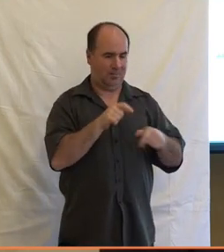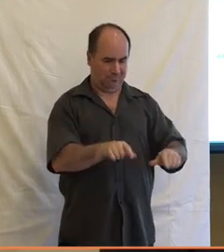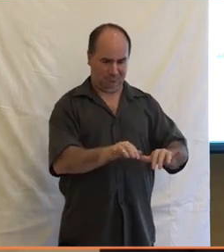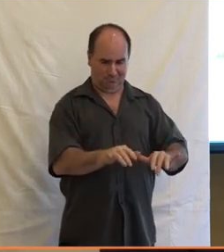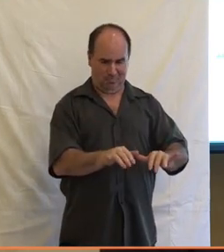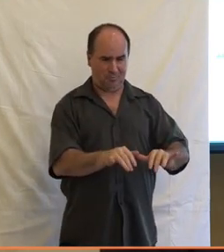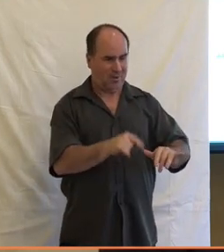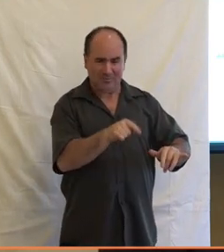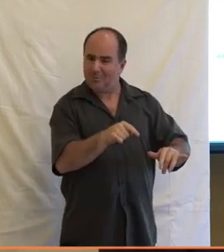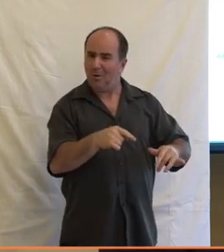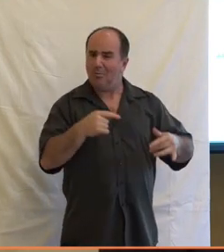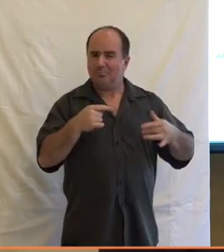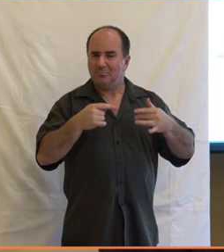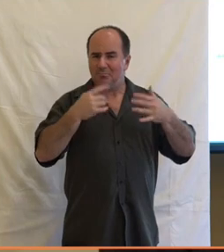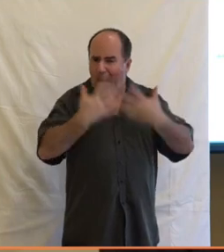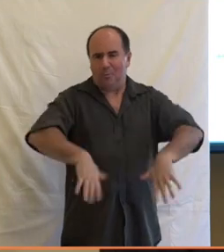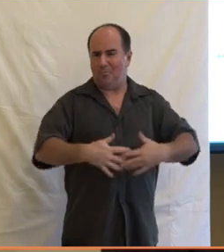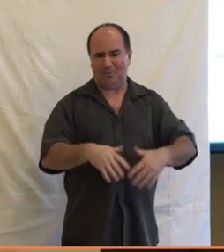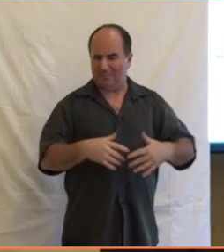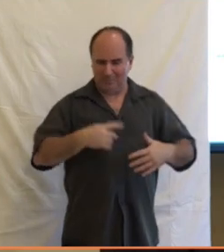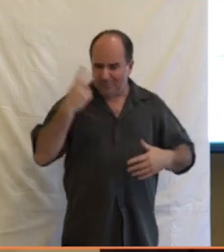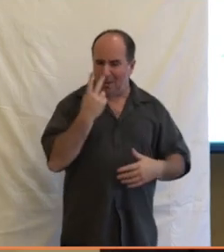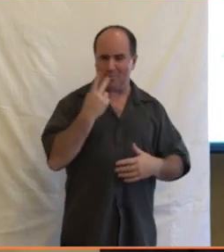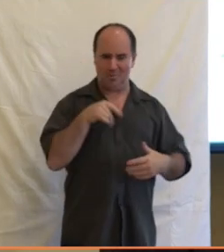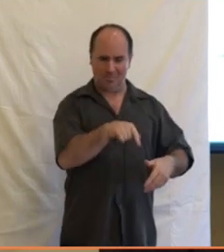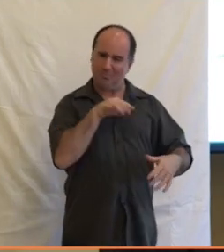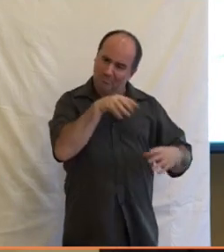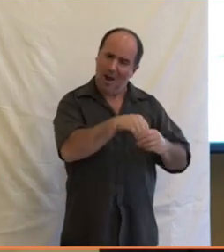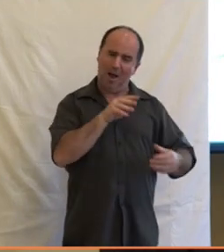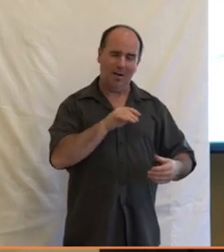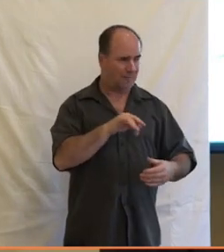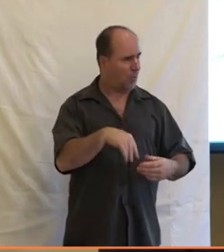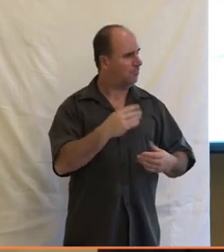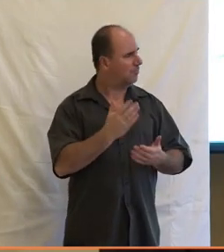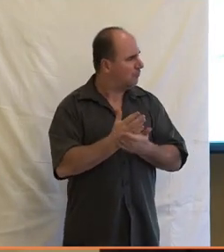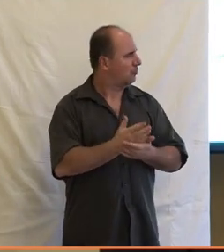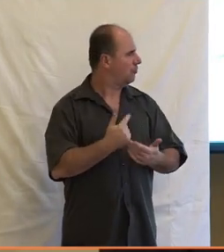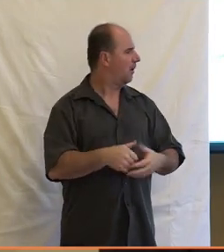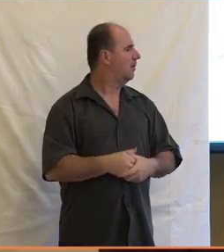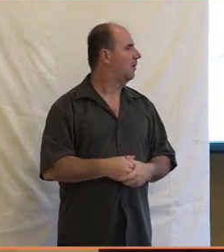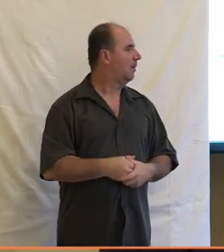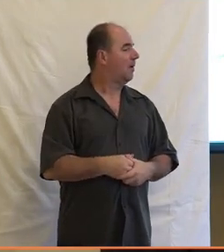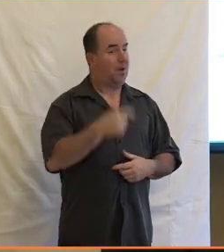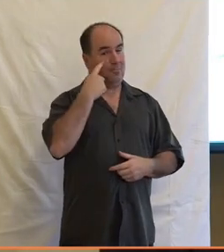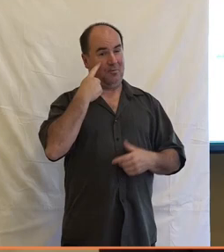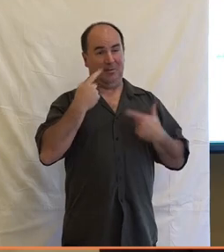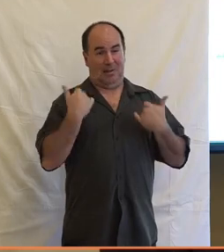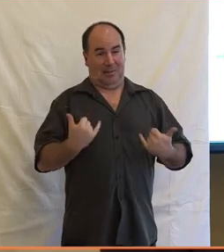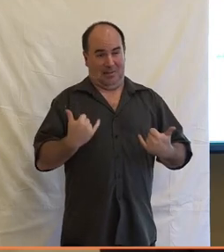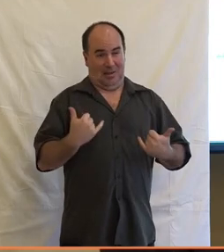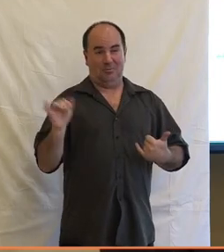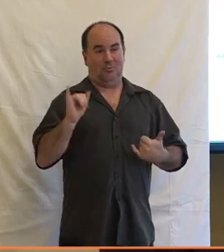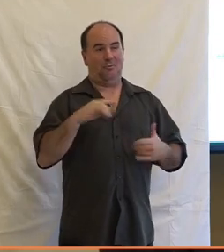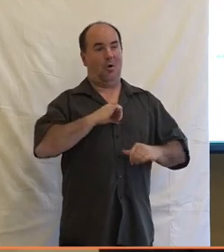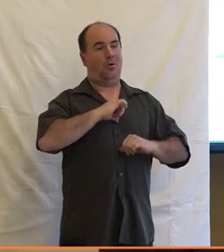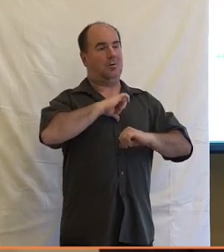dopoledních blocích zmiňoval, tak vlastně, že když se podíváte na to, kdo třeba dneska navrhuje digitální rozhraní, které tady